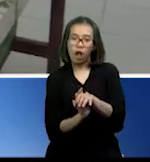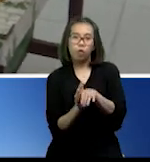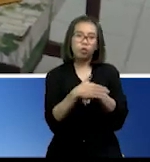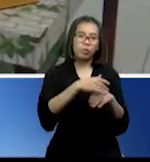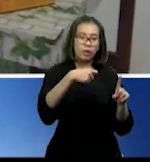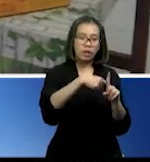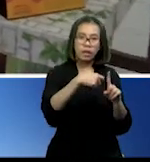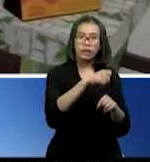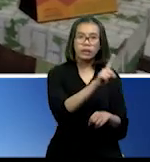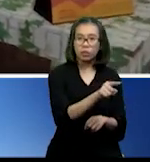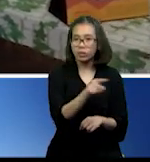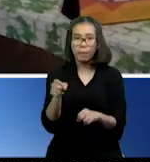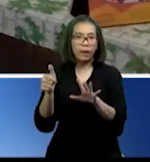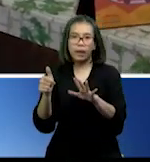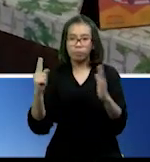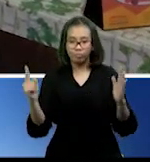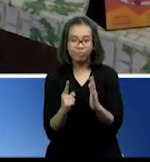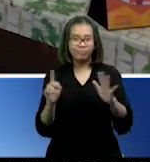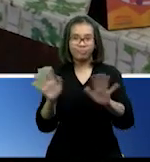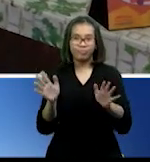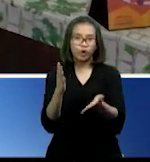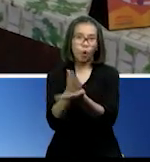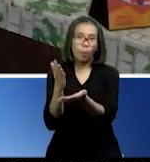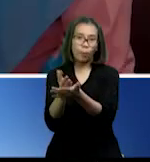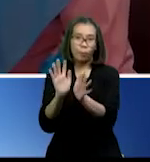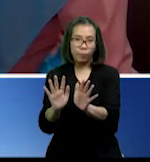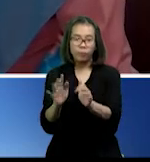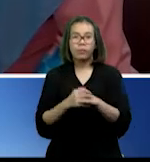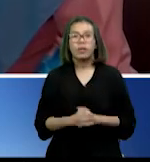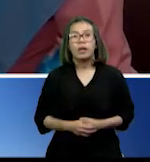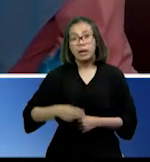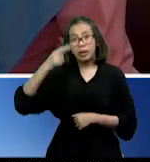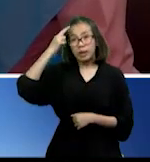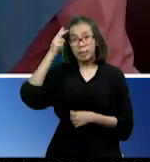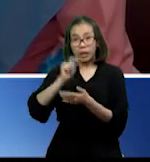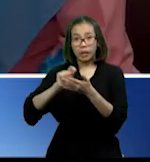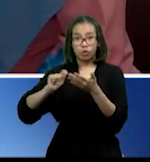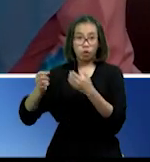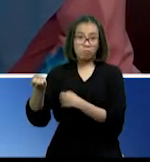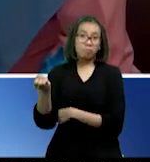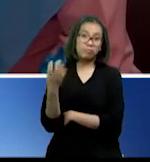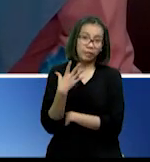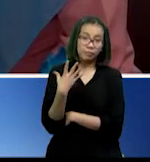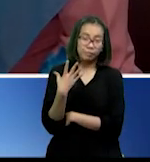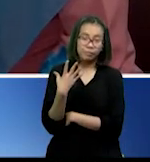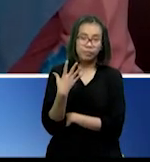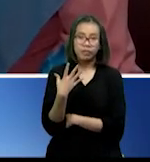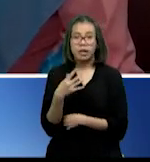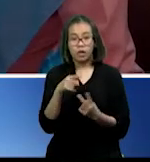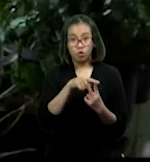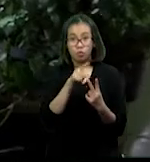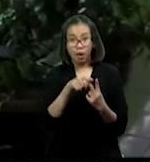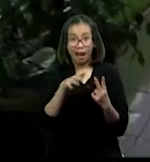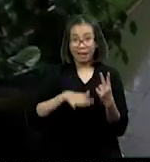kelas 1 hingga dengan kelas 6 informasi yang kami peroleh dari kepala sekolah SDN Duri Pulo 05 Pagi ini menyebutkan bahwa kedua orang